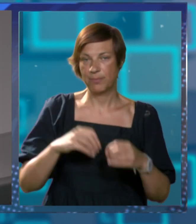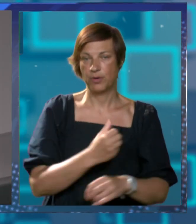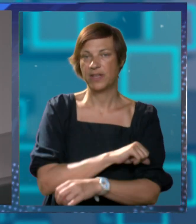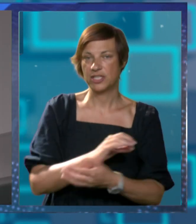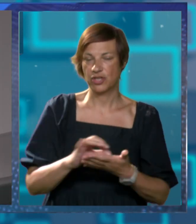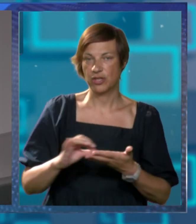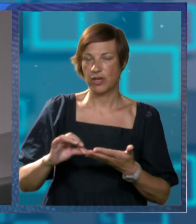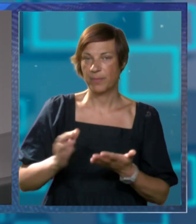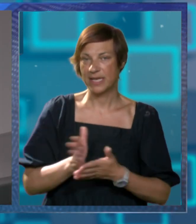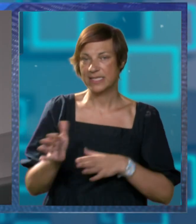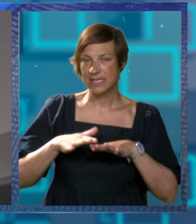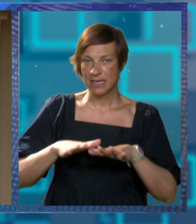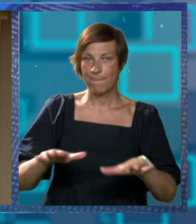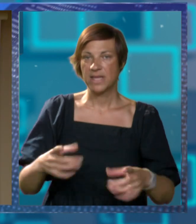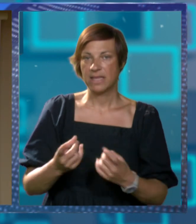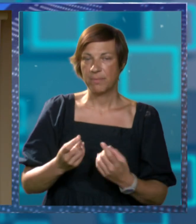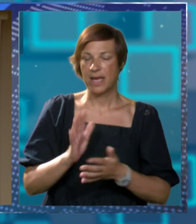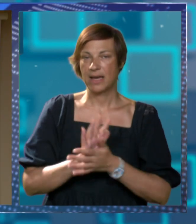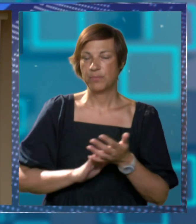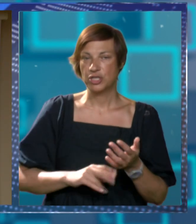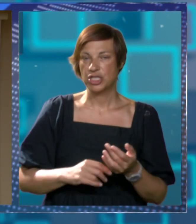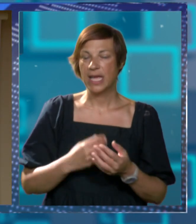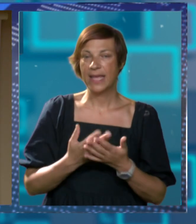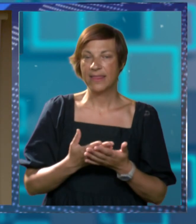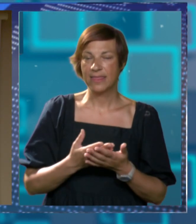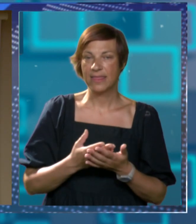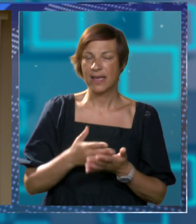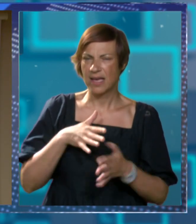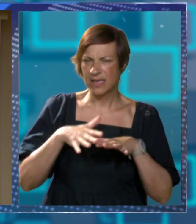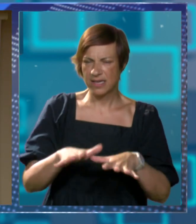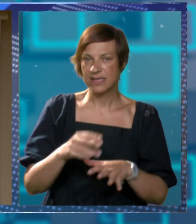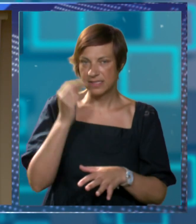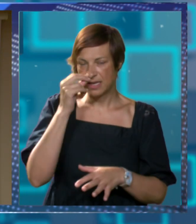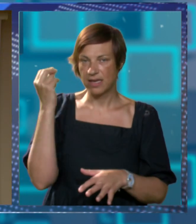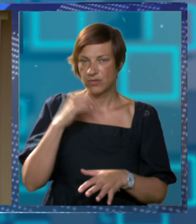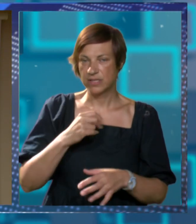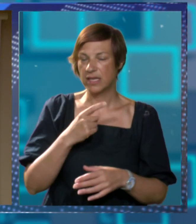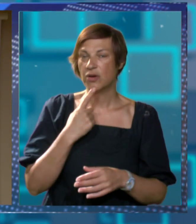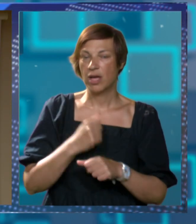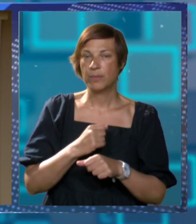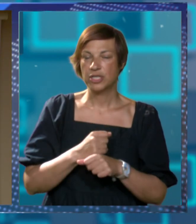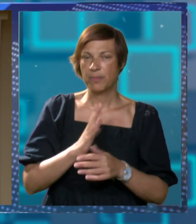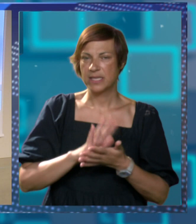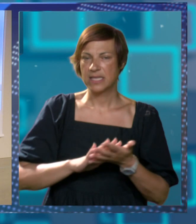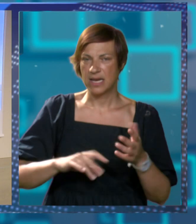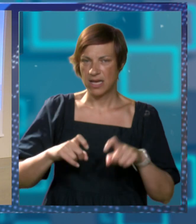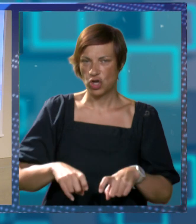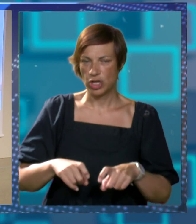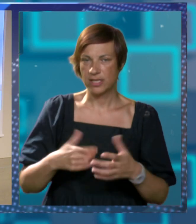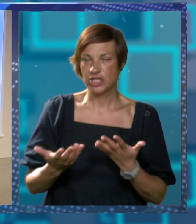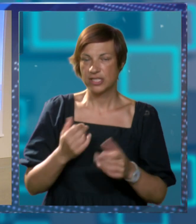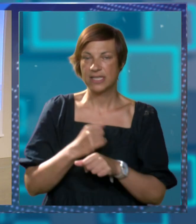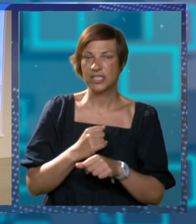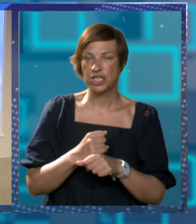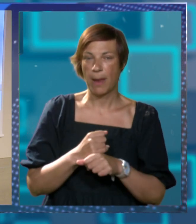Povratnička godina obilježila je izlaz iz pandemije, ali i početak ruske agresije na Ukrajinu, koja je poslovanje bacila na koljena. Ja bih rekao da što se tiče i